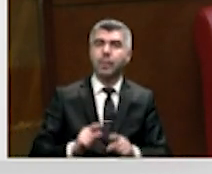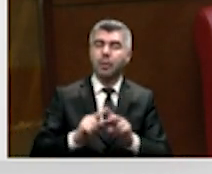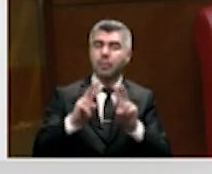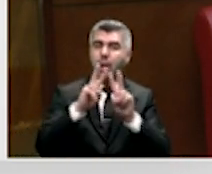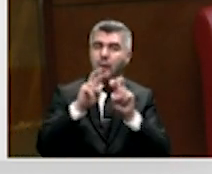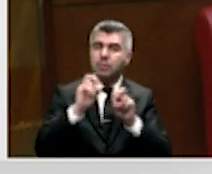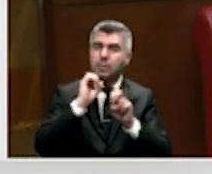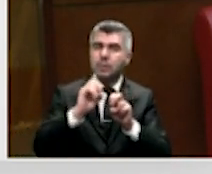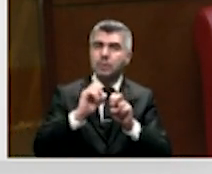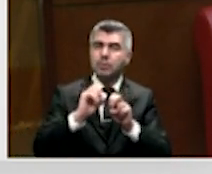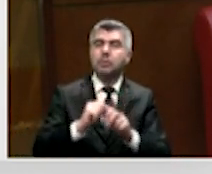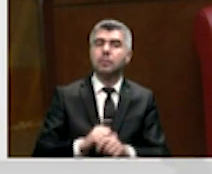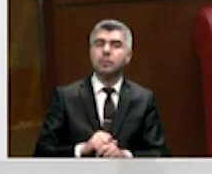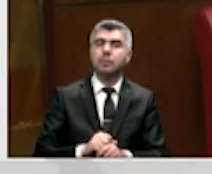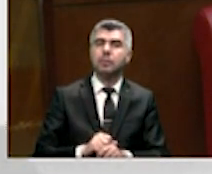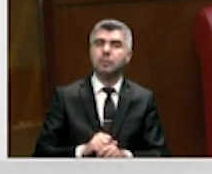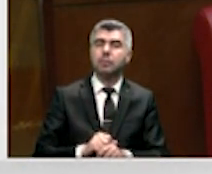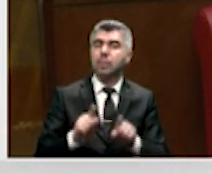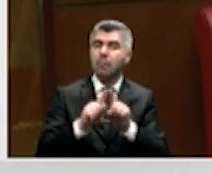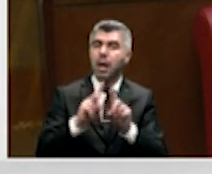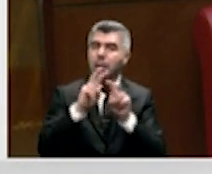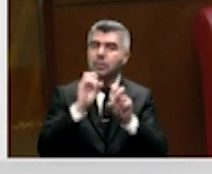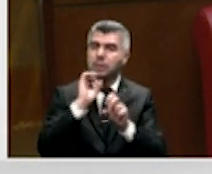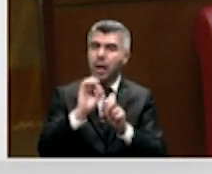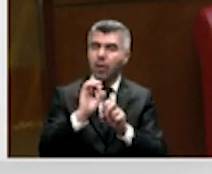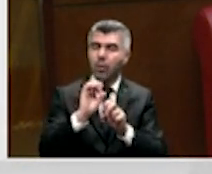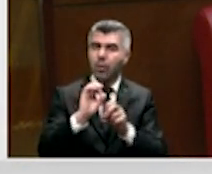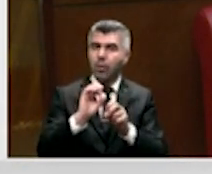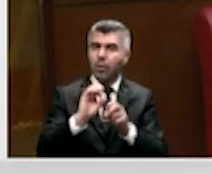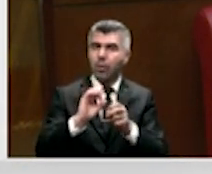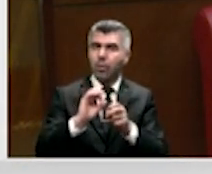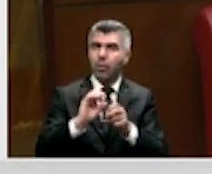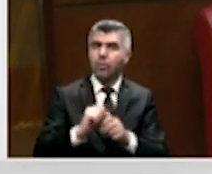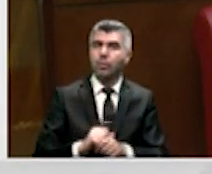بمراقبه تطبيق هاد